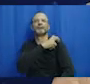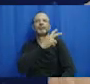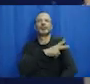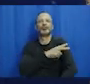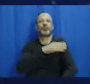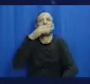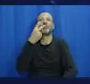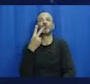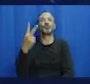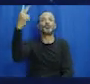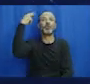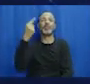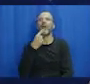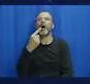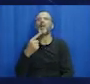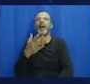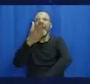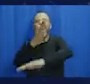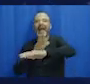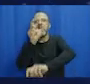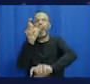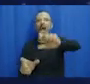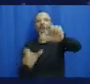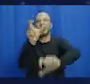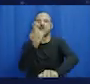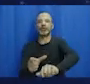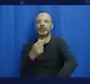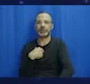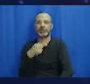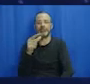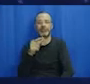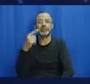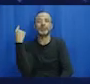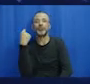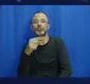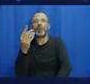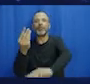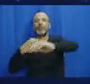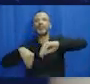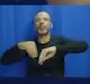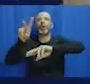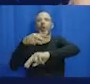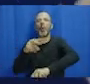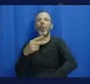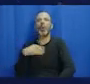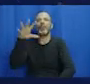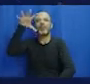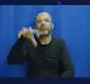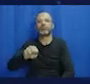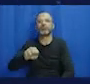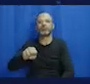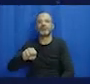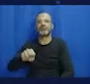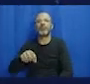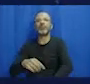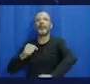الكبار قبل سنتين، قال في بعض الاشخاص ورجالات الاجرام وعائلات الاجرام نحن لا نستطيع ان يضع ايدينا عليهم